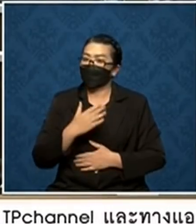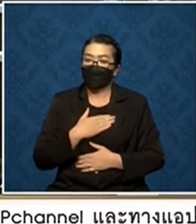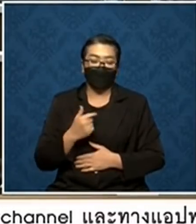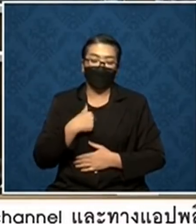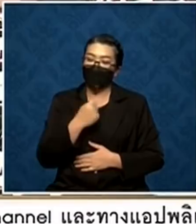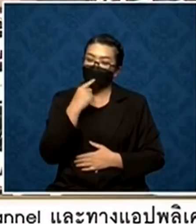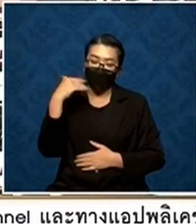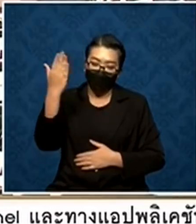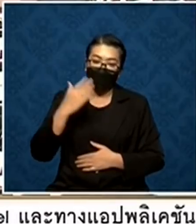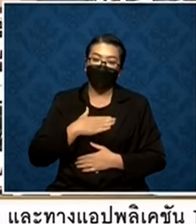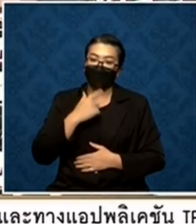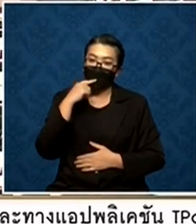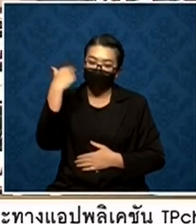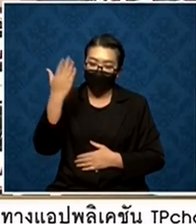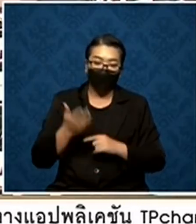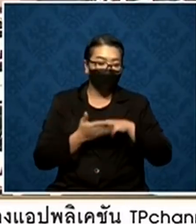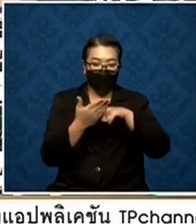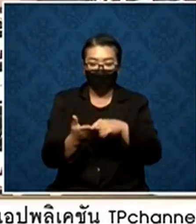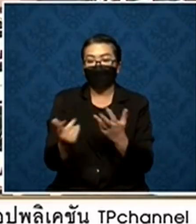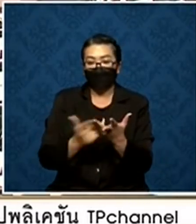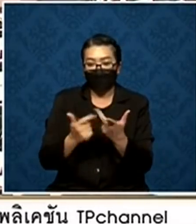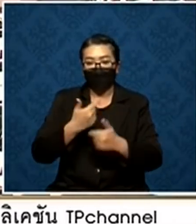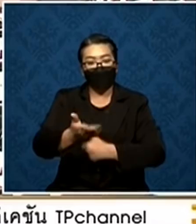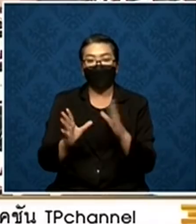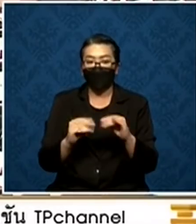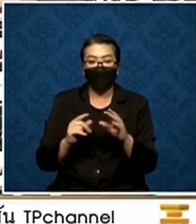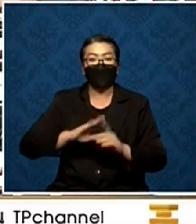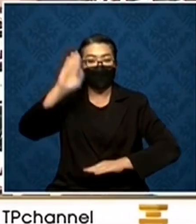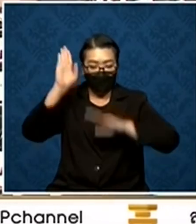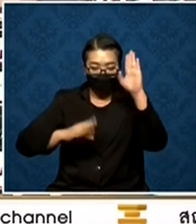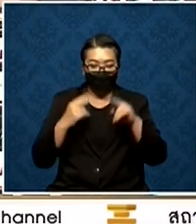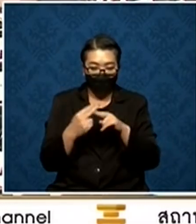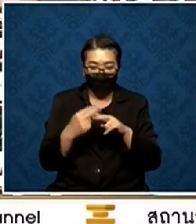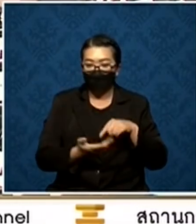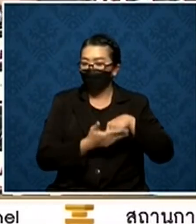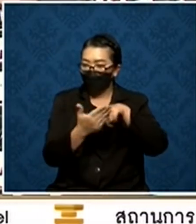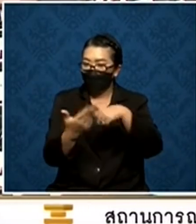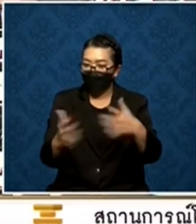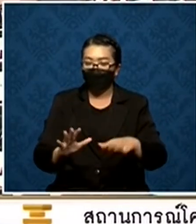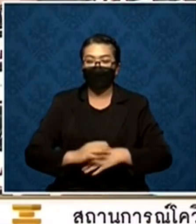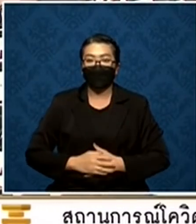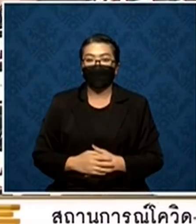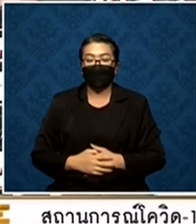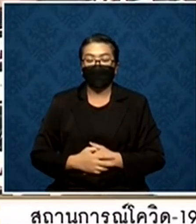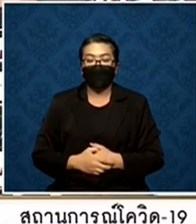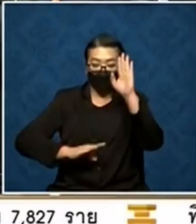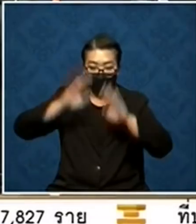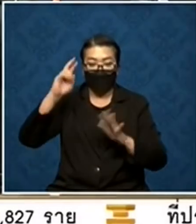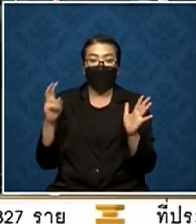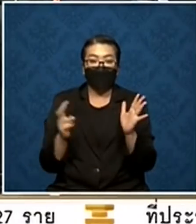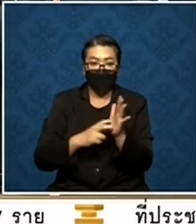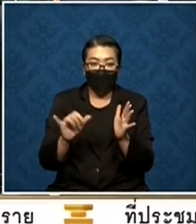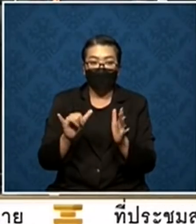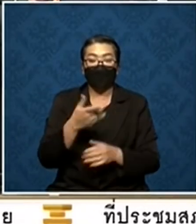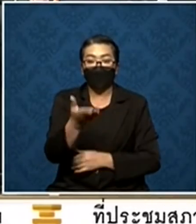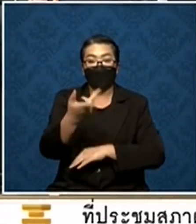ของทางรัฐบาลนะครับหรือคิดว่าอยู่ในฝ่ายที่มีฐานะของความเสียเปรียบอยู่นะครับก็อาจจะใช้ความเผลอเรือ